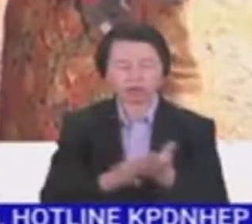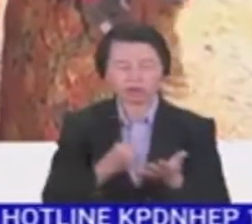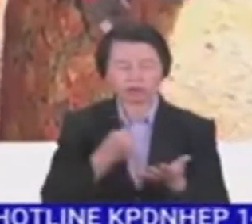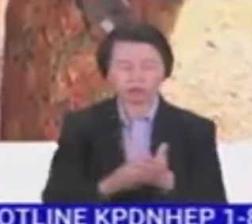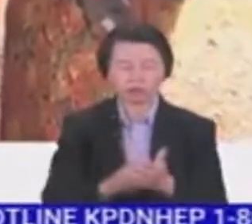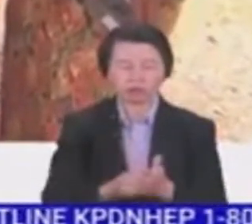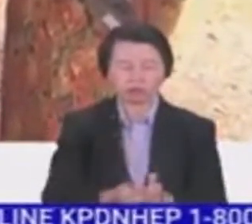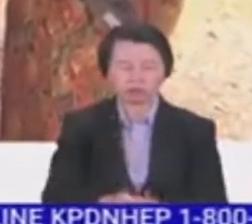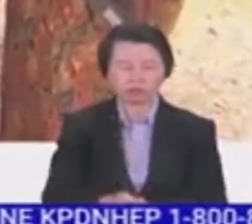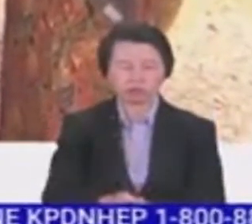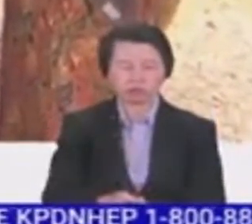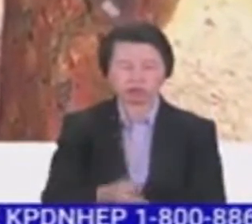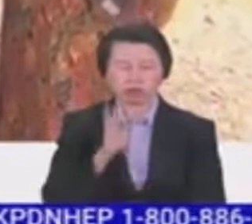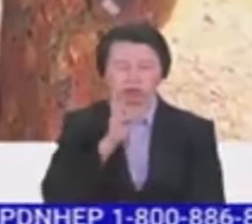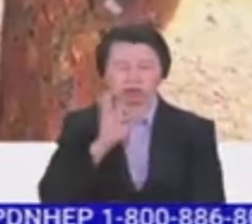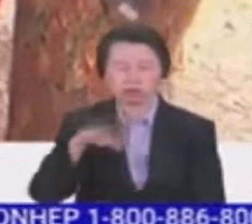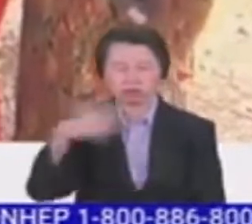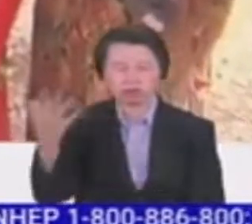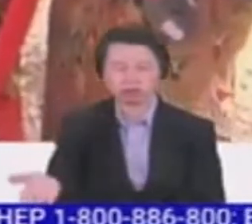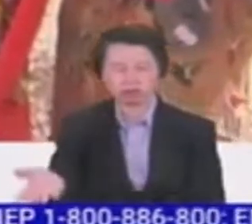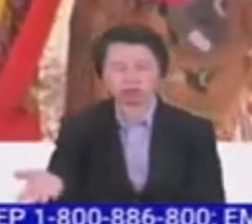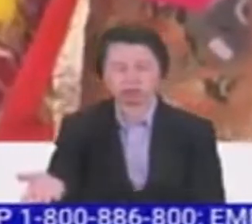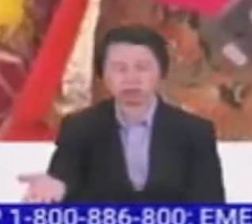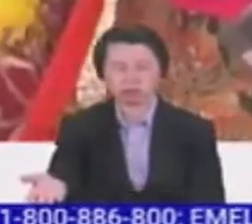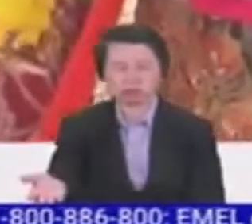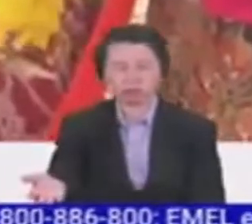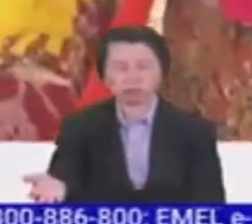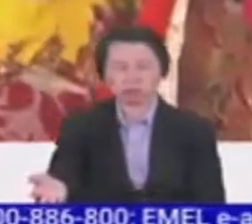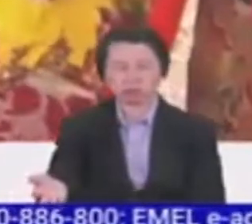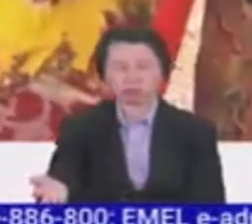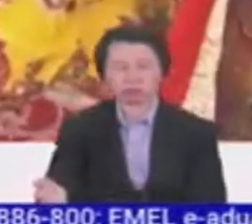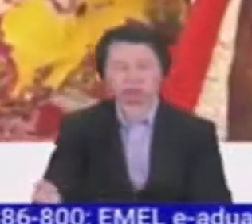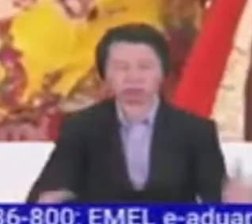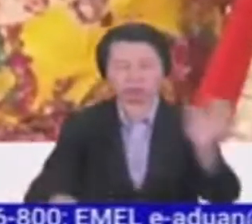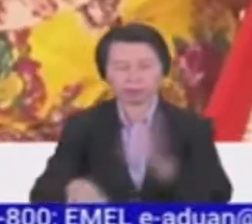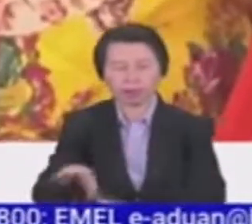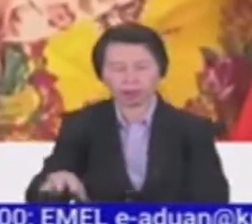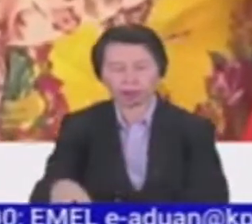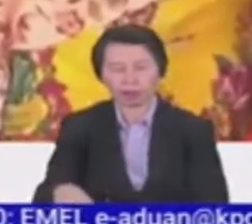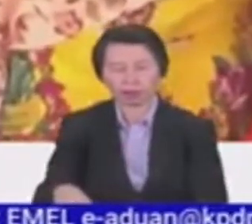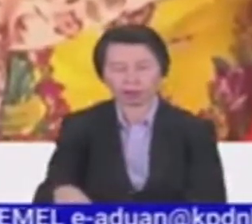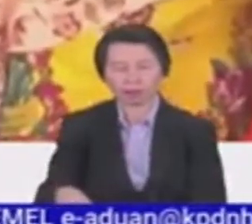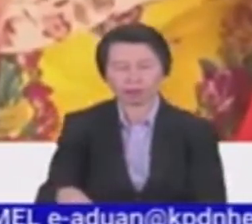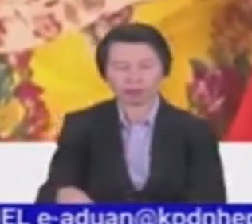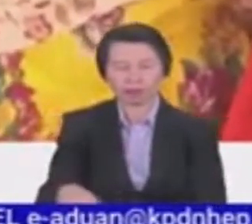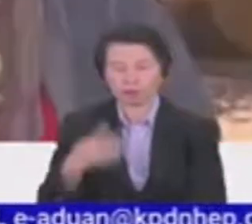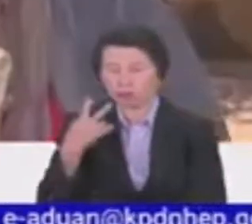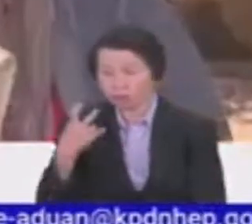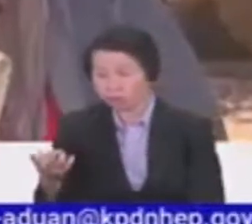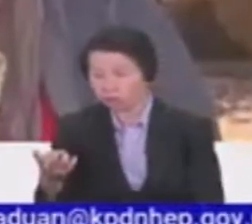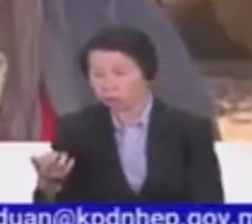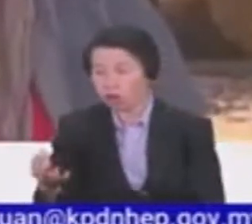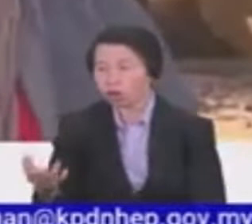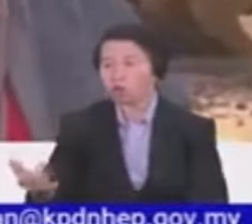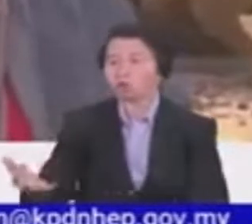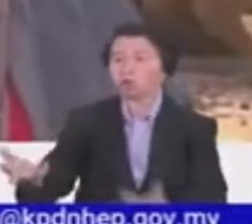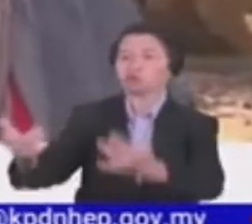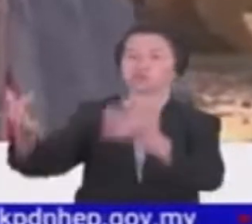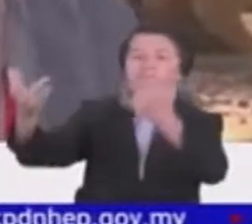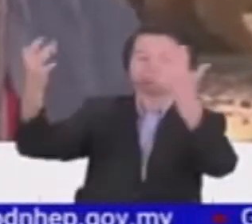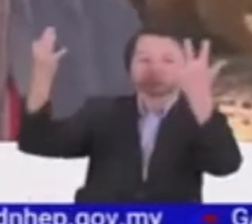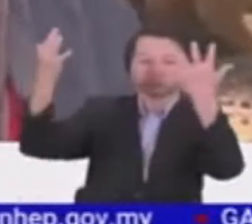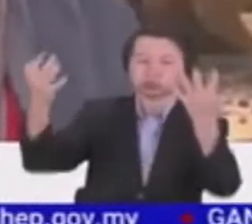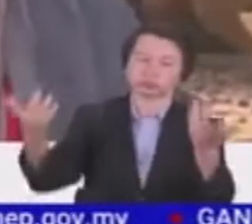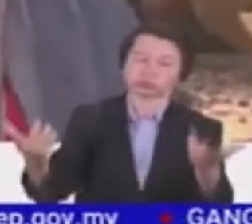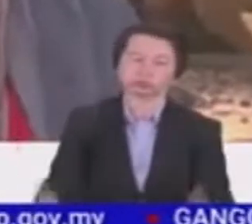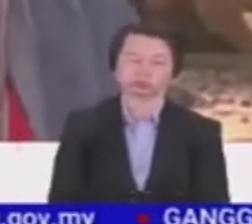Tiba-tiba air tu jatuh atas kaki, atas tangan anak dia. Dia lenggok di atas tu, api tu penuh lah. Di